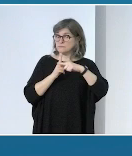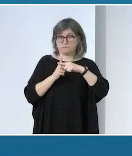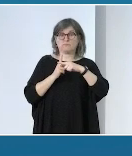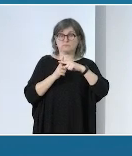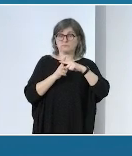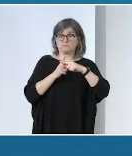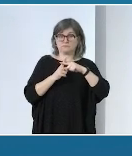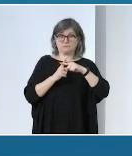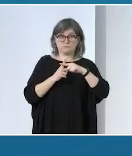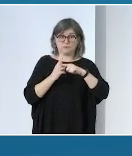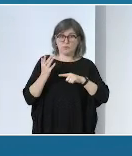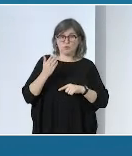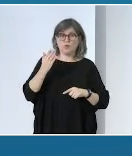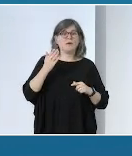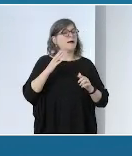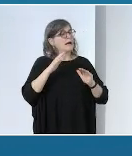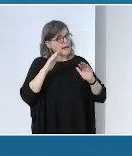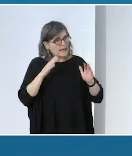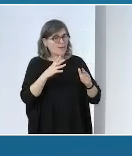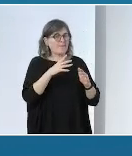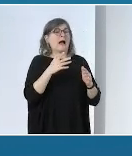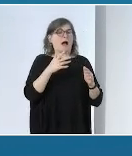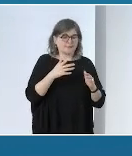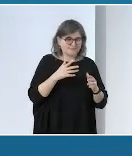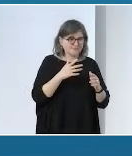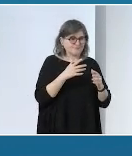dans les premières années, elle retrouve les difficultés